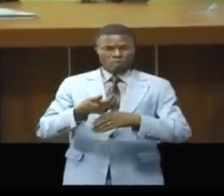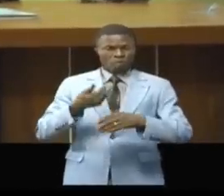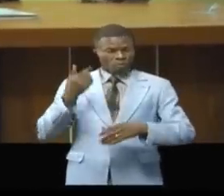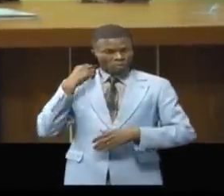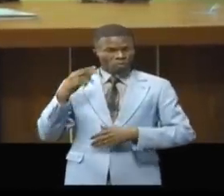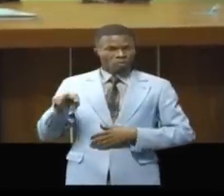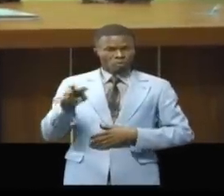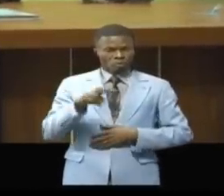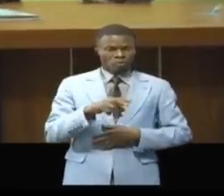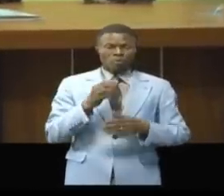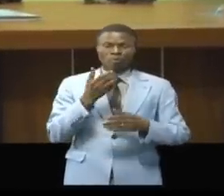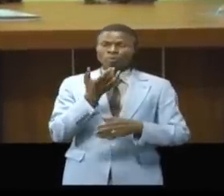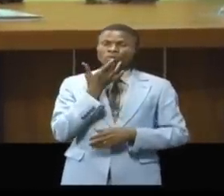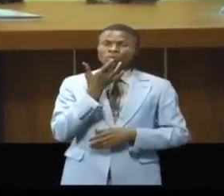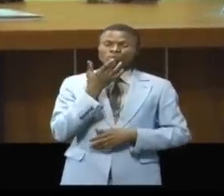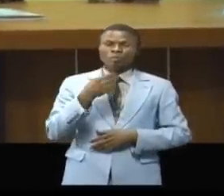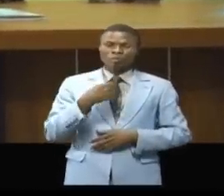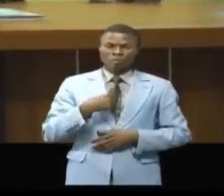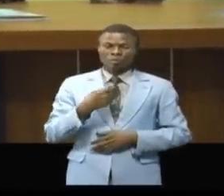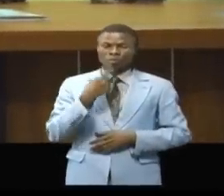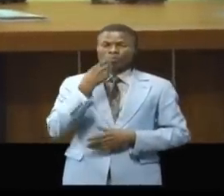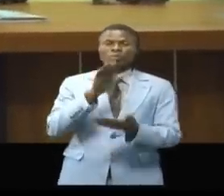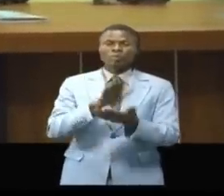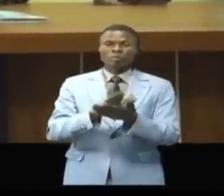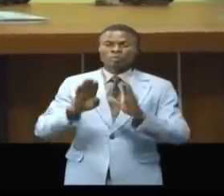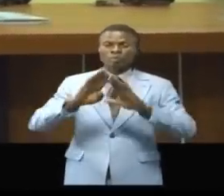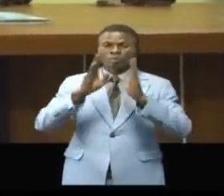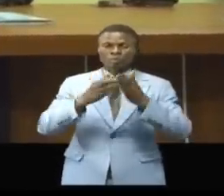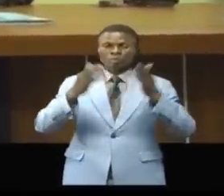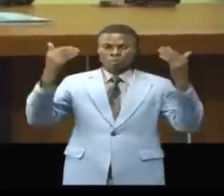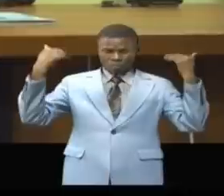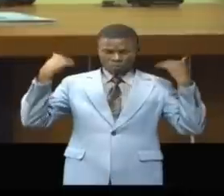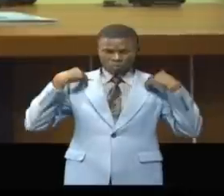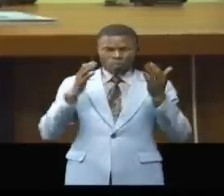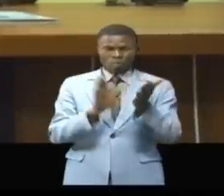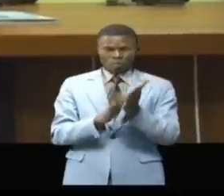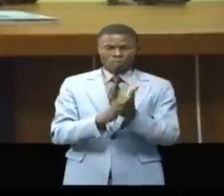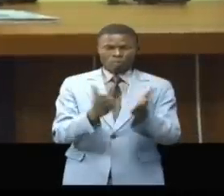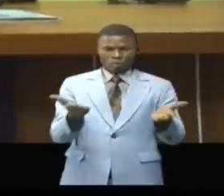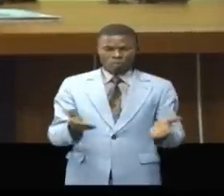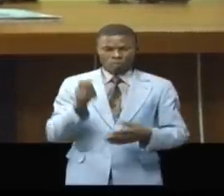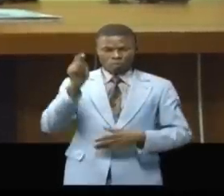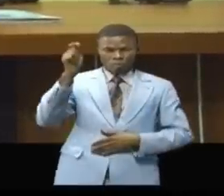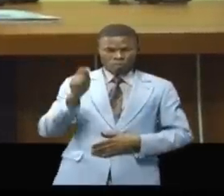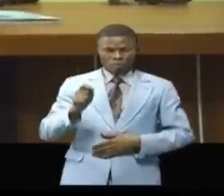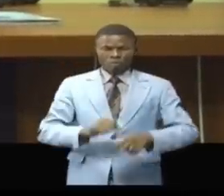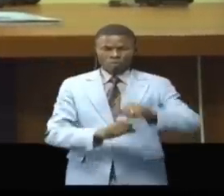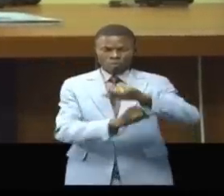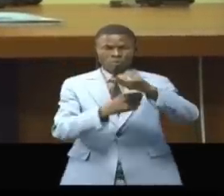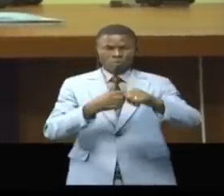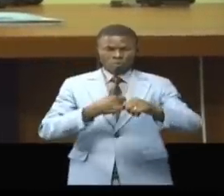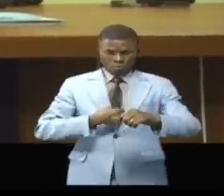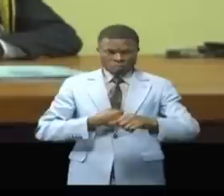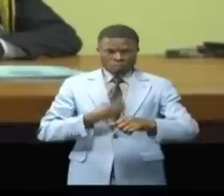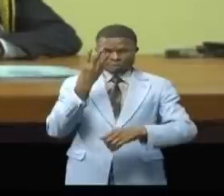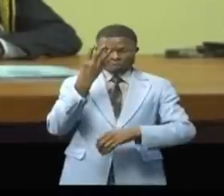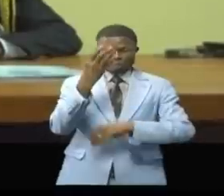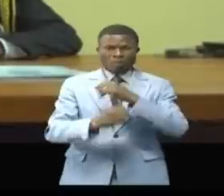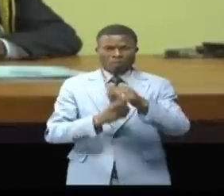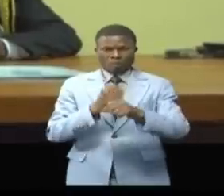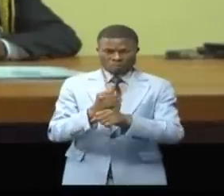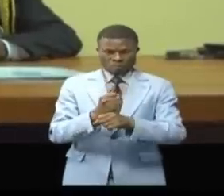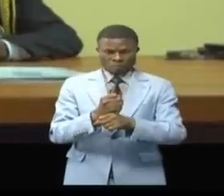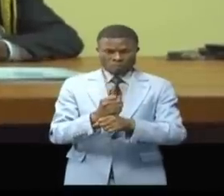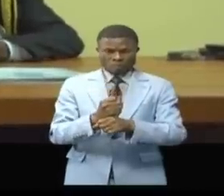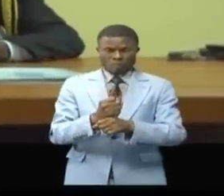je préfère remercier tous les cadres de les armes qui m'ont accompagné pendant 4 ans. Si nous